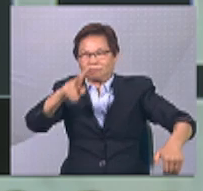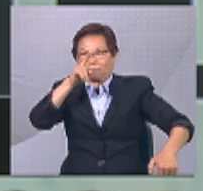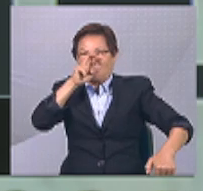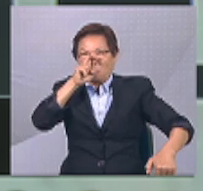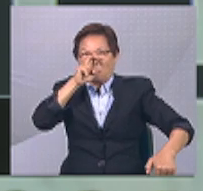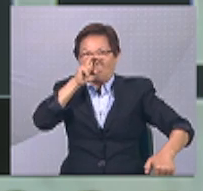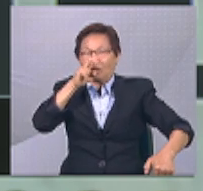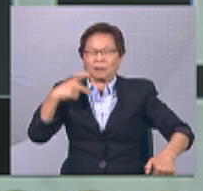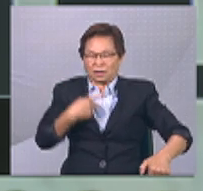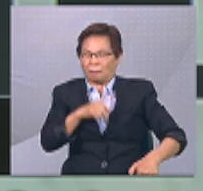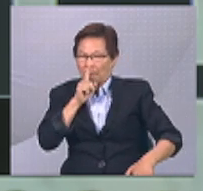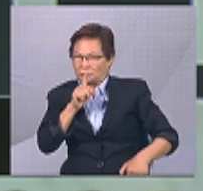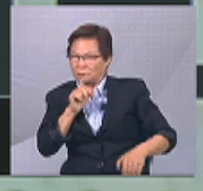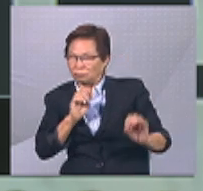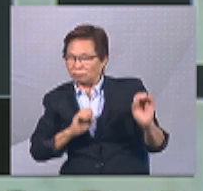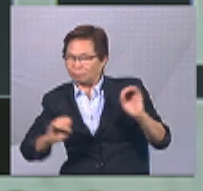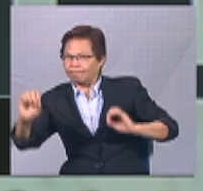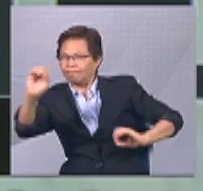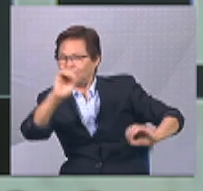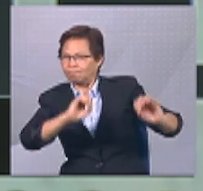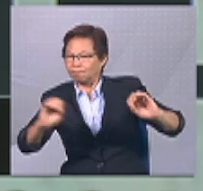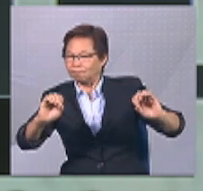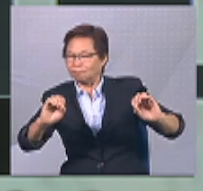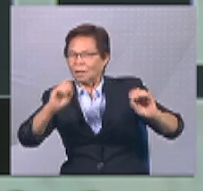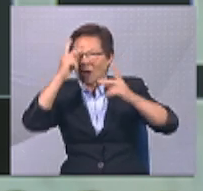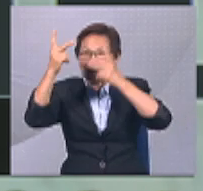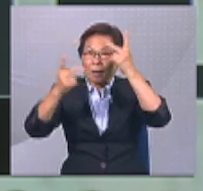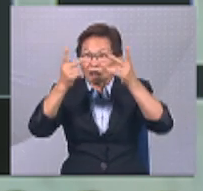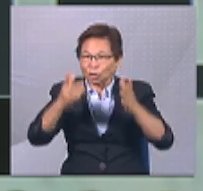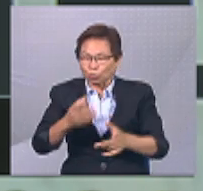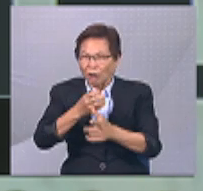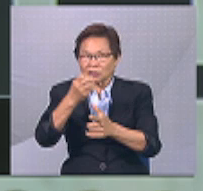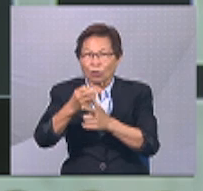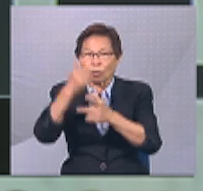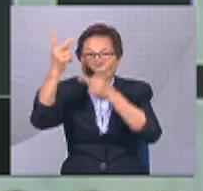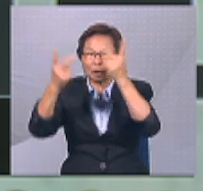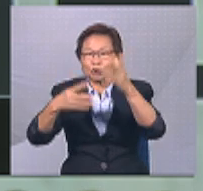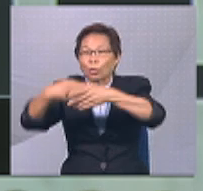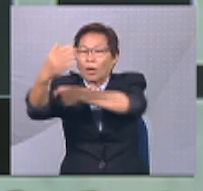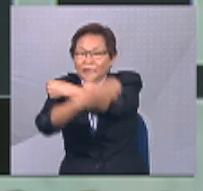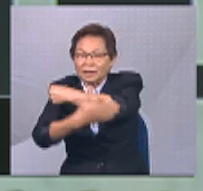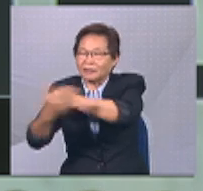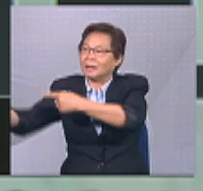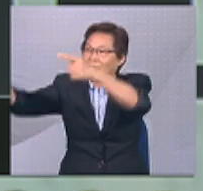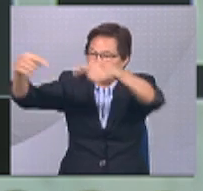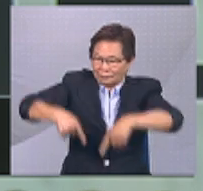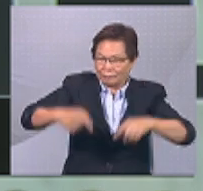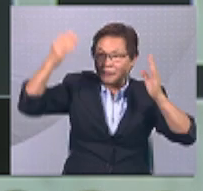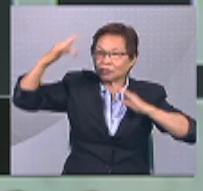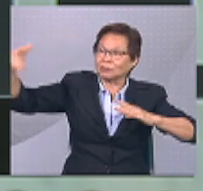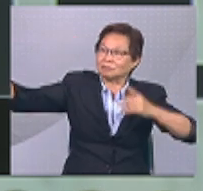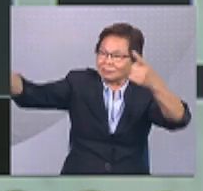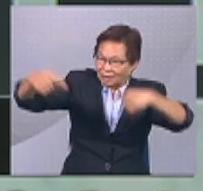iaitu kita pastikan tiada pelancong ataupun pelancong dari luar negara yang datang ke Malaysia